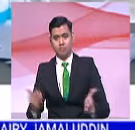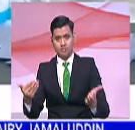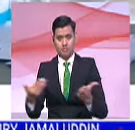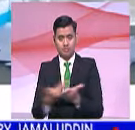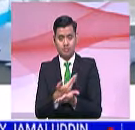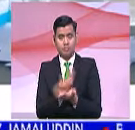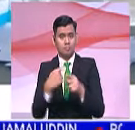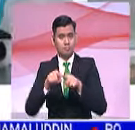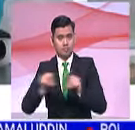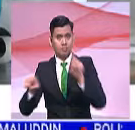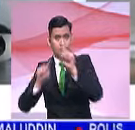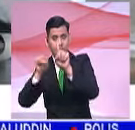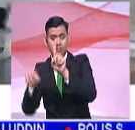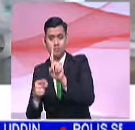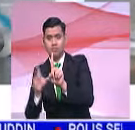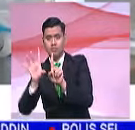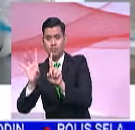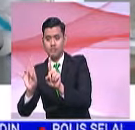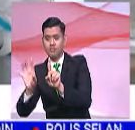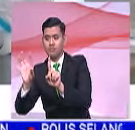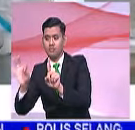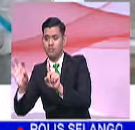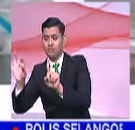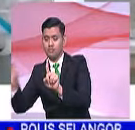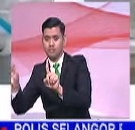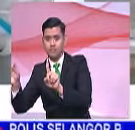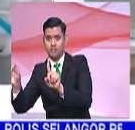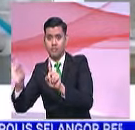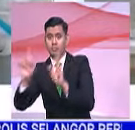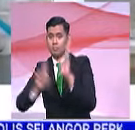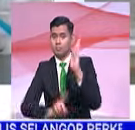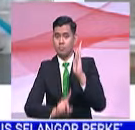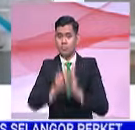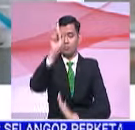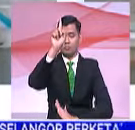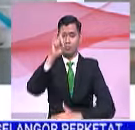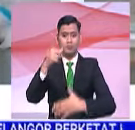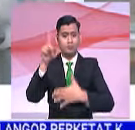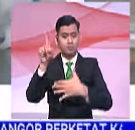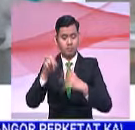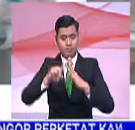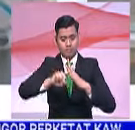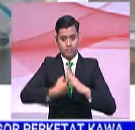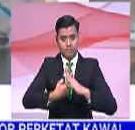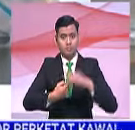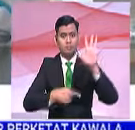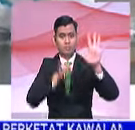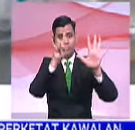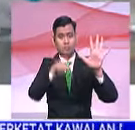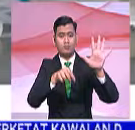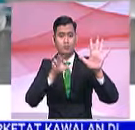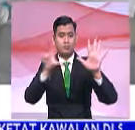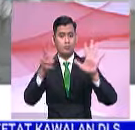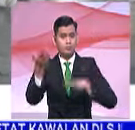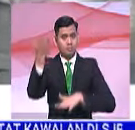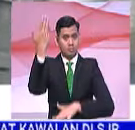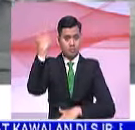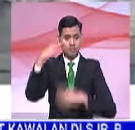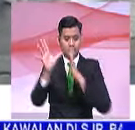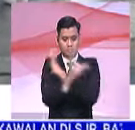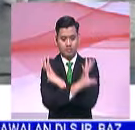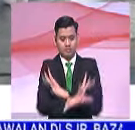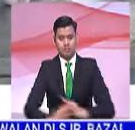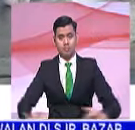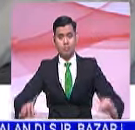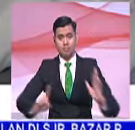berbanding 1,889 kes malam, paling tinggi sejak 5 Mac lalu. Sarawak kembali melonjak dengan